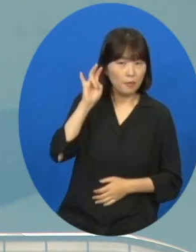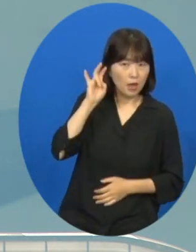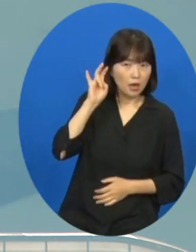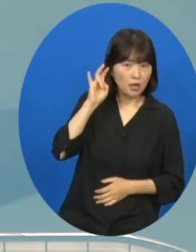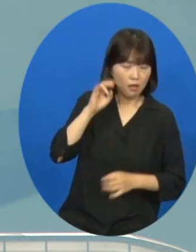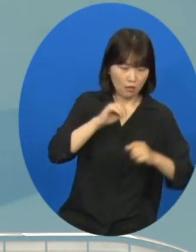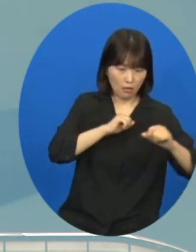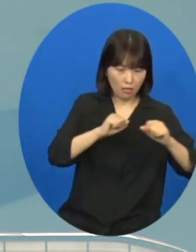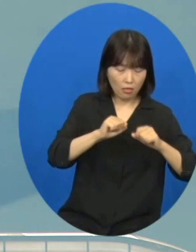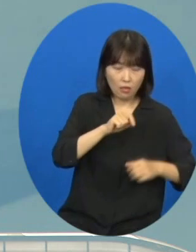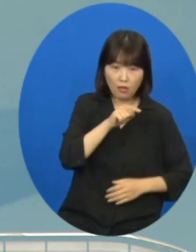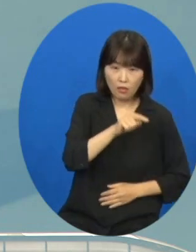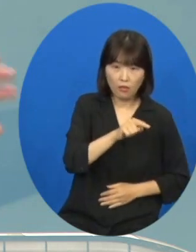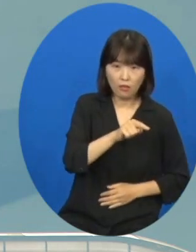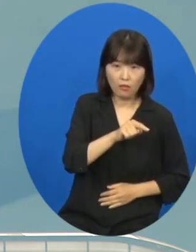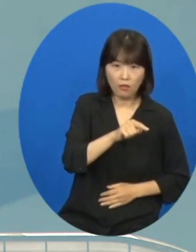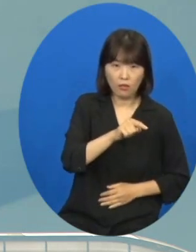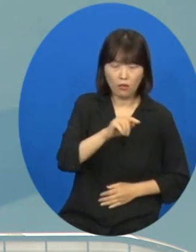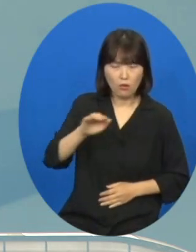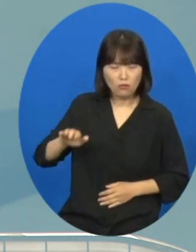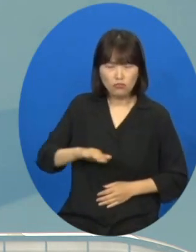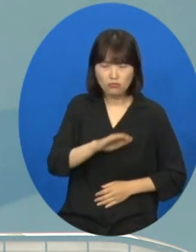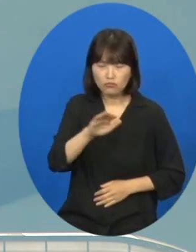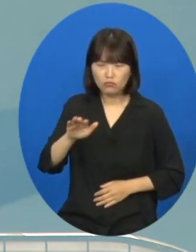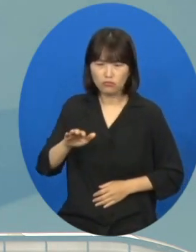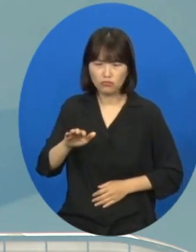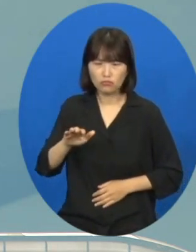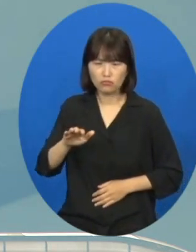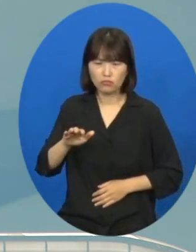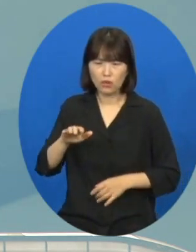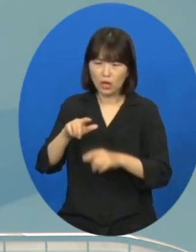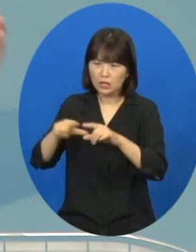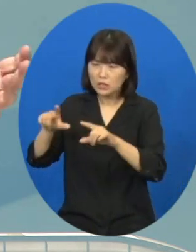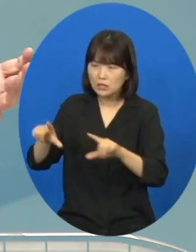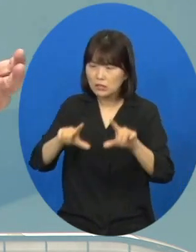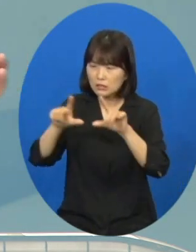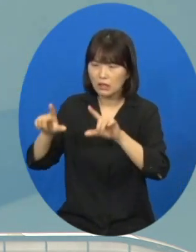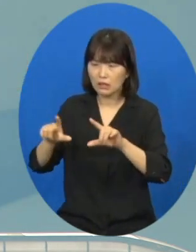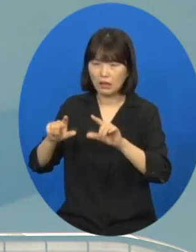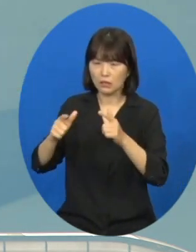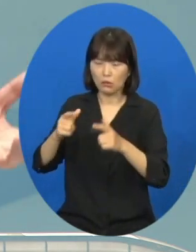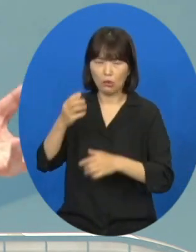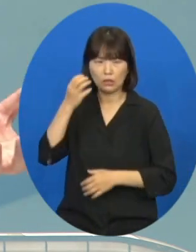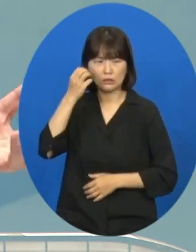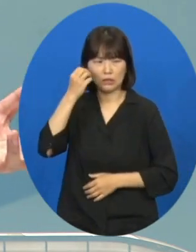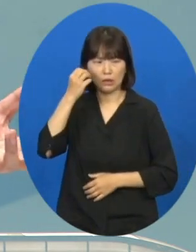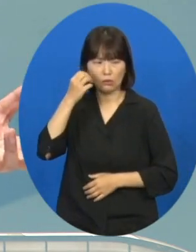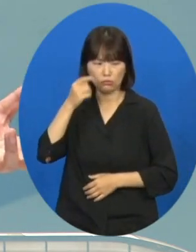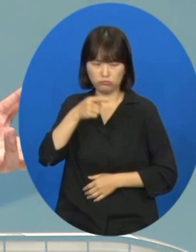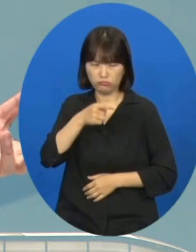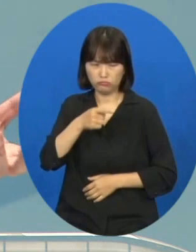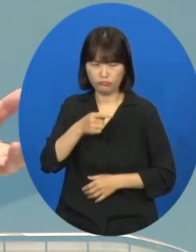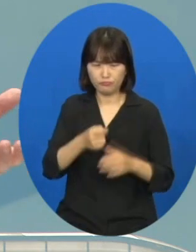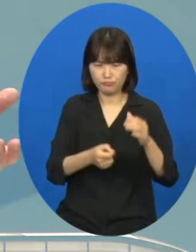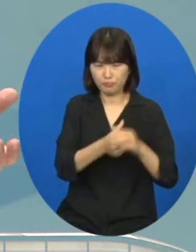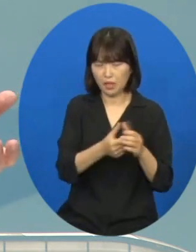것이 우리에게는 일상적인 경험이 아닌 겁니다. 아주 이상한 일이에요. 유별난 일이에요.